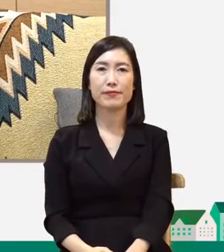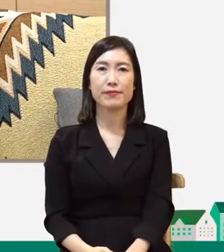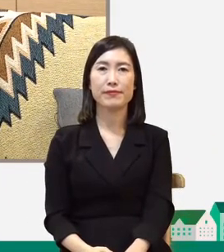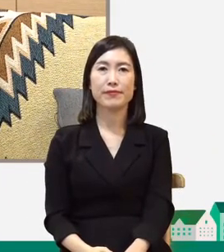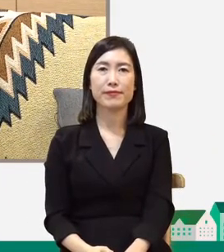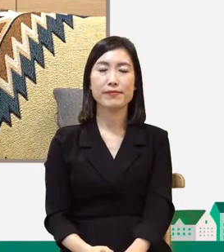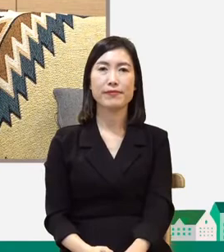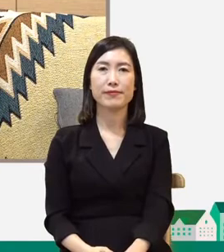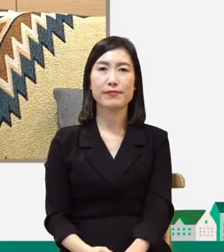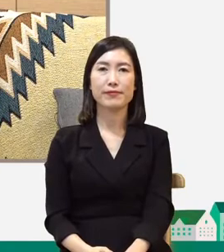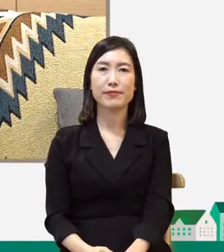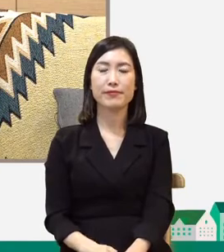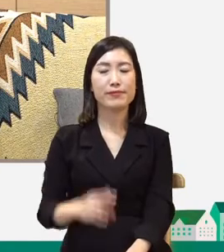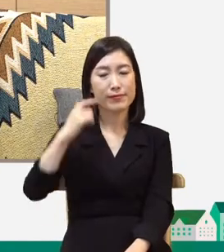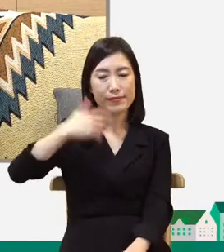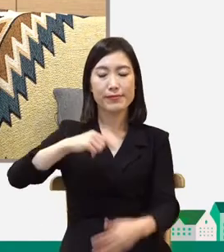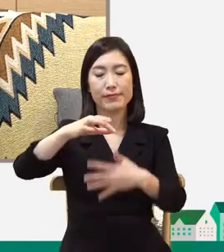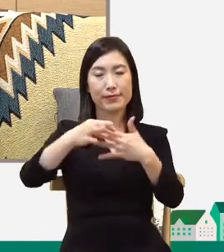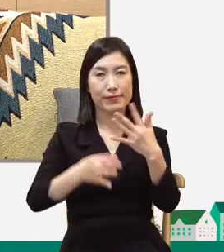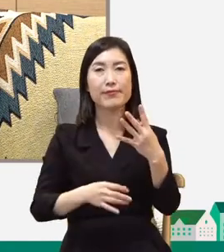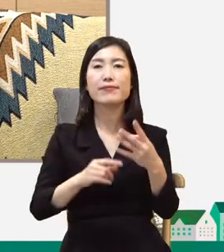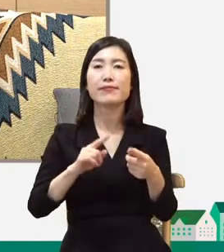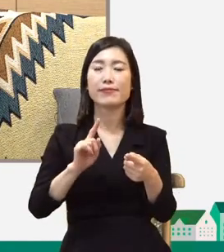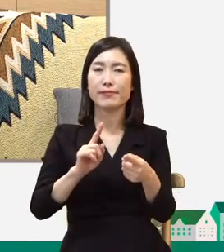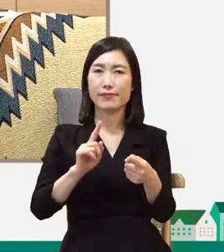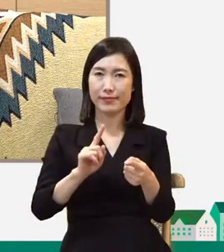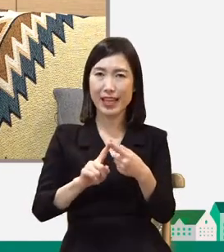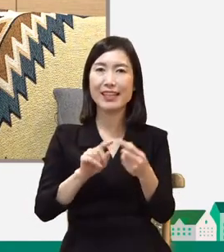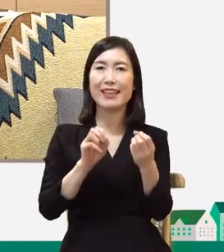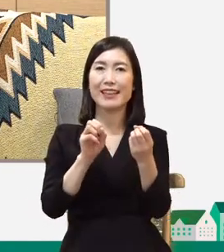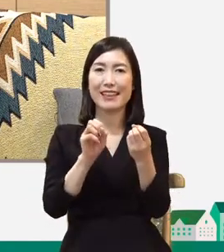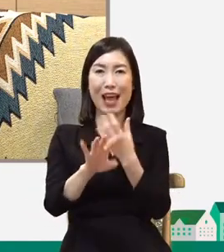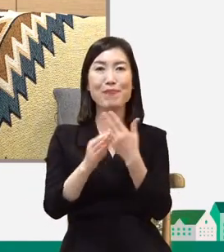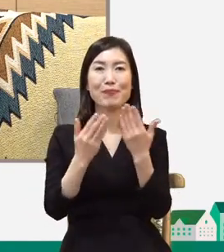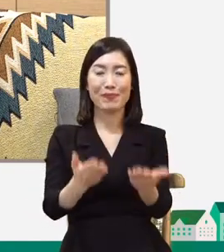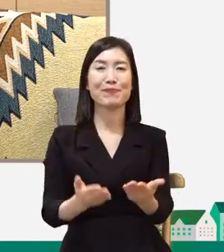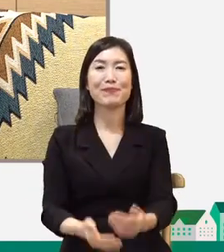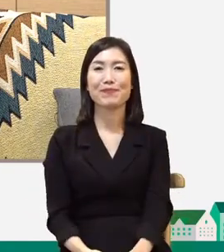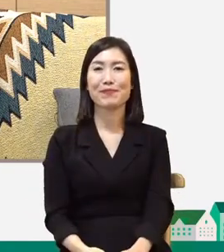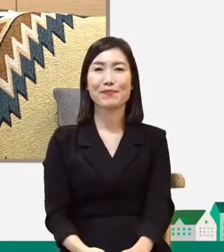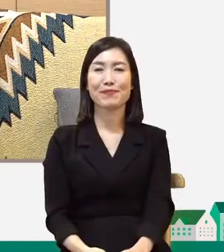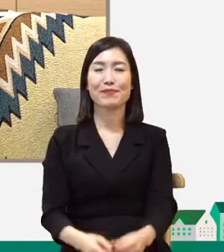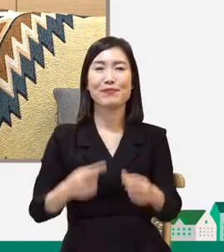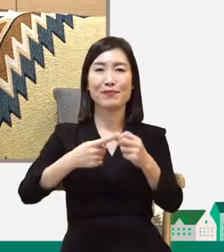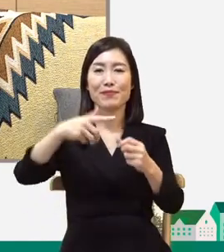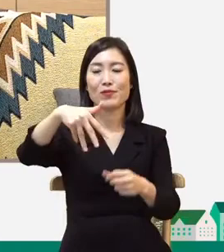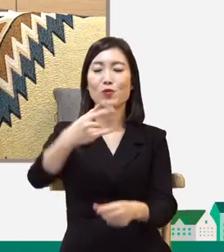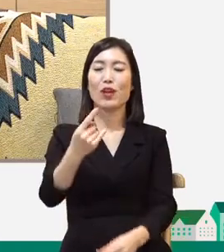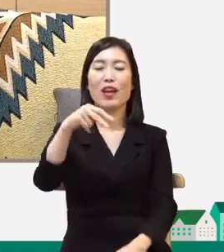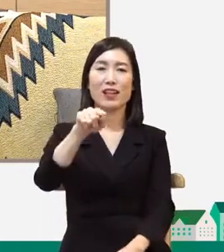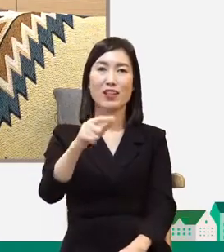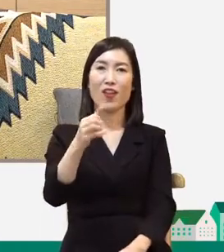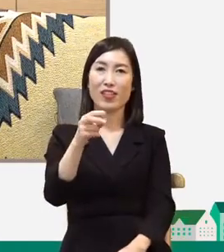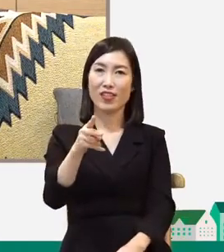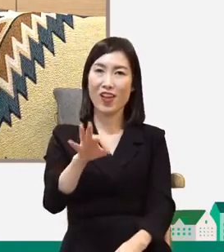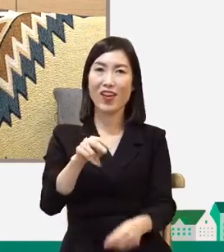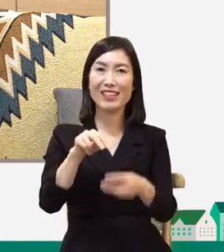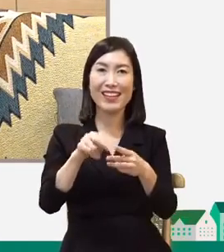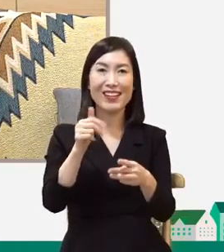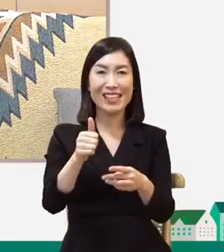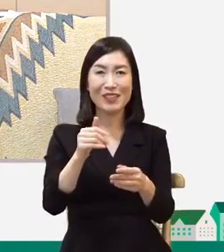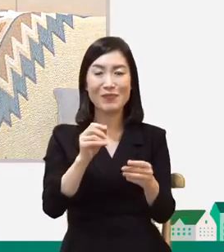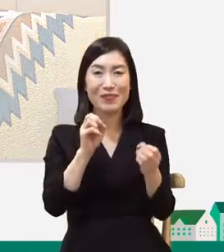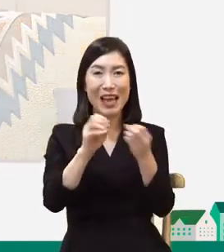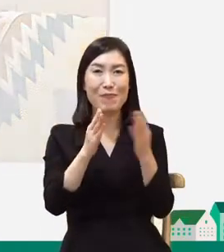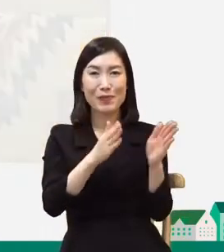이런 질문을 토대로 우리가 질문을 한번 답변을 들어보도록 하겠습니다. 먼저 최선영 센터장님